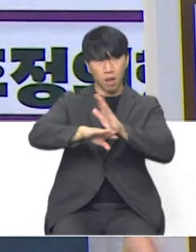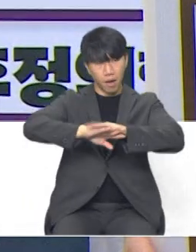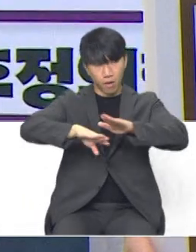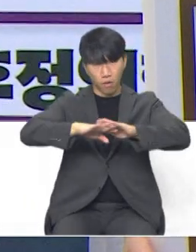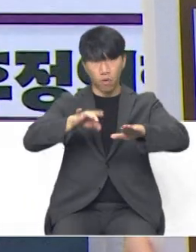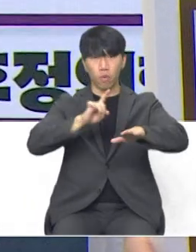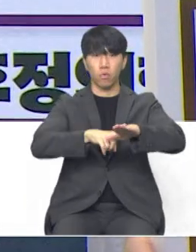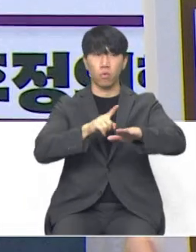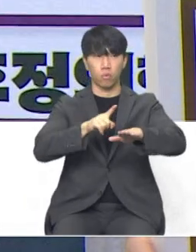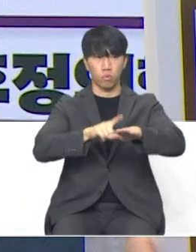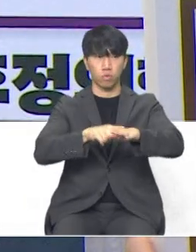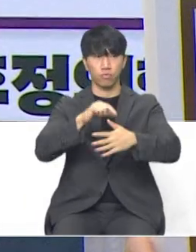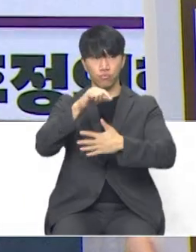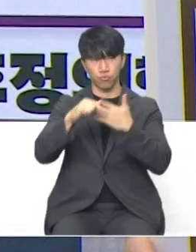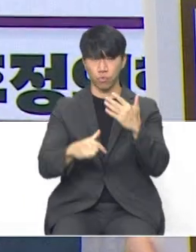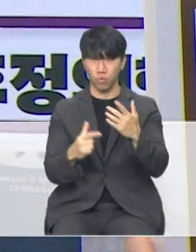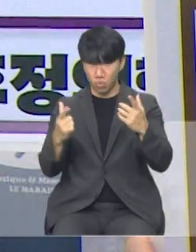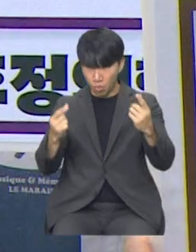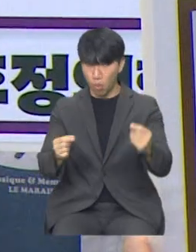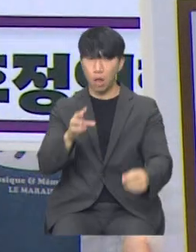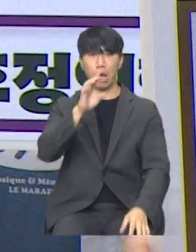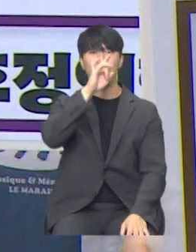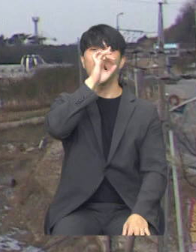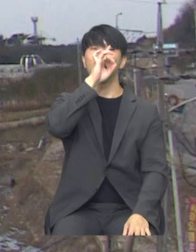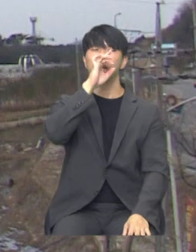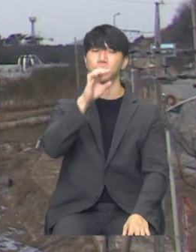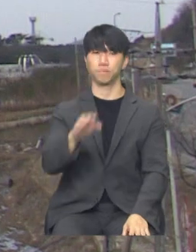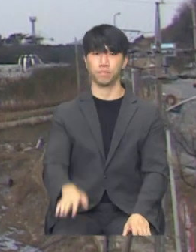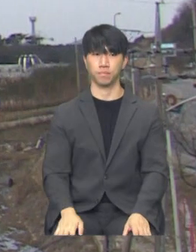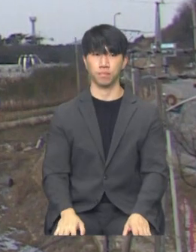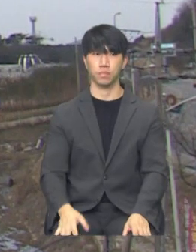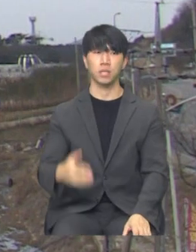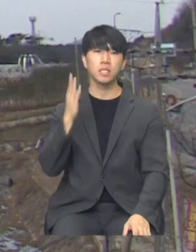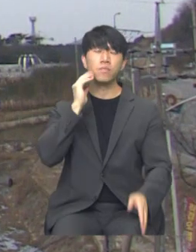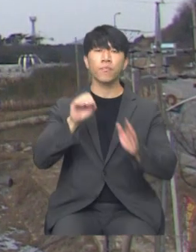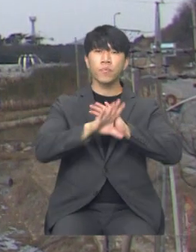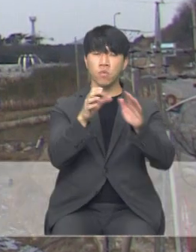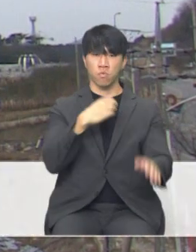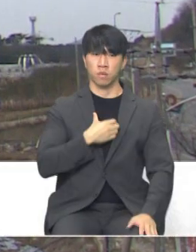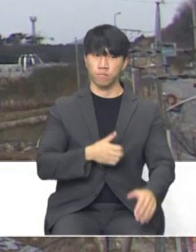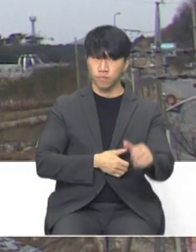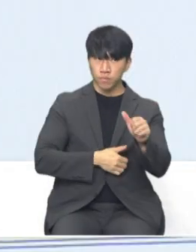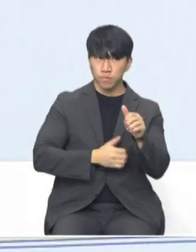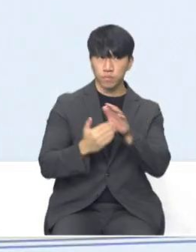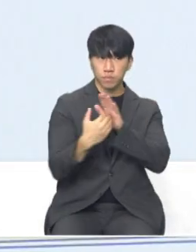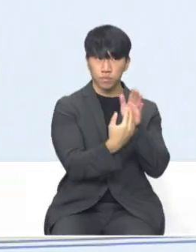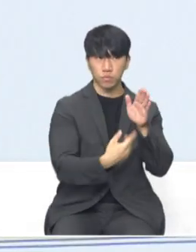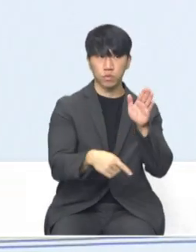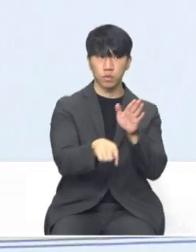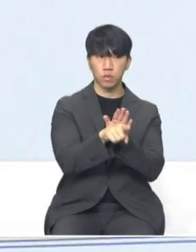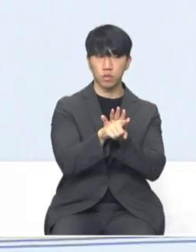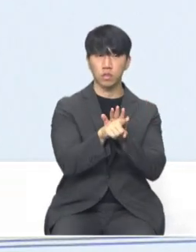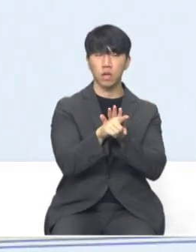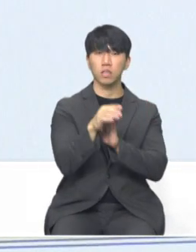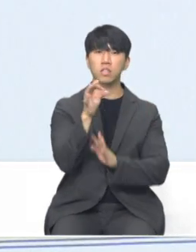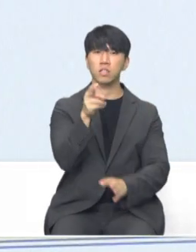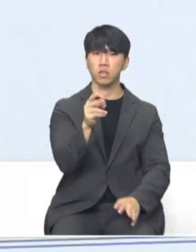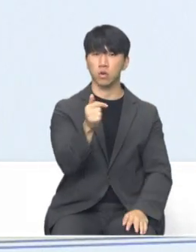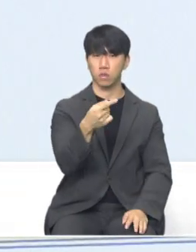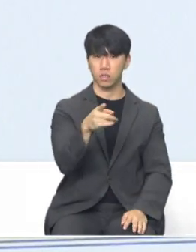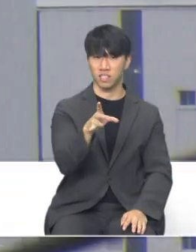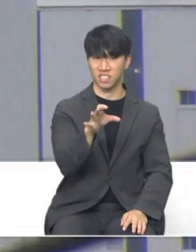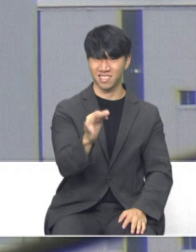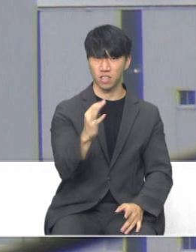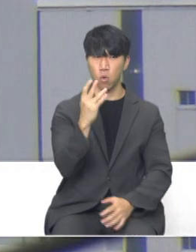과정도 같은 절차를 밟아선 안 됩니다. 기후 위기를 막을 최우선 과제론 옹진군 영흥도를